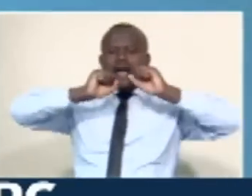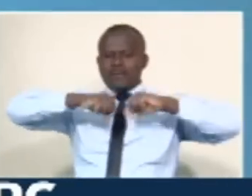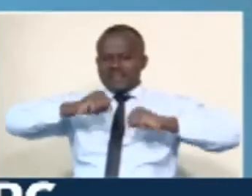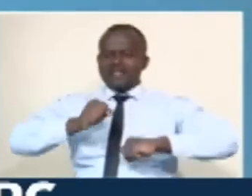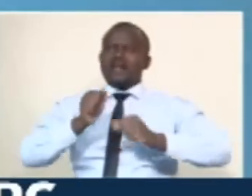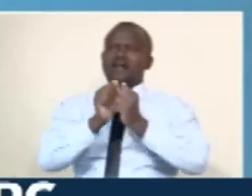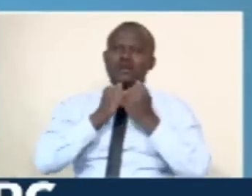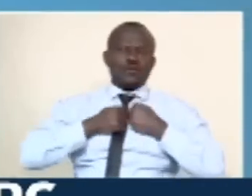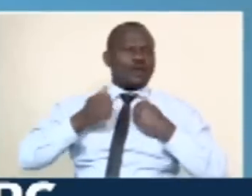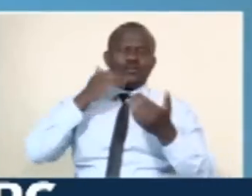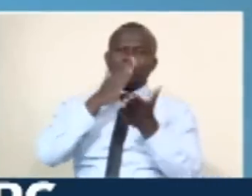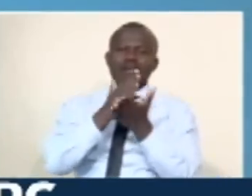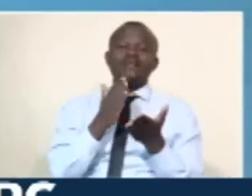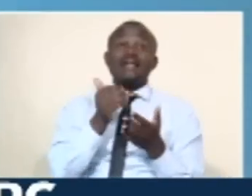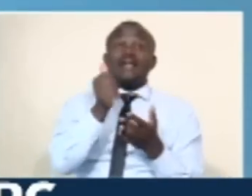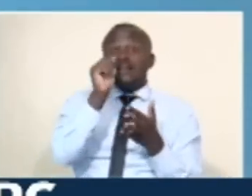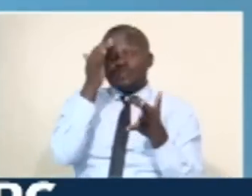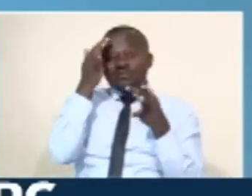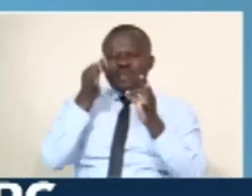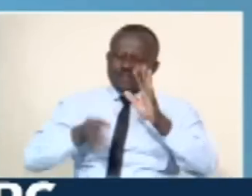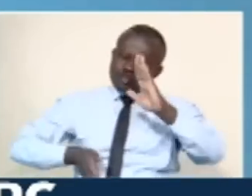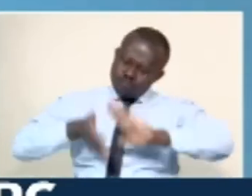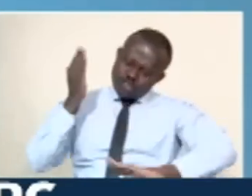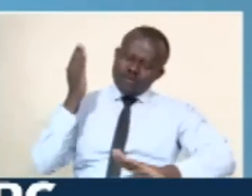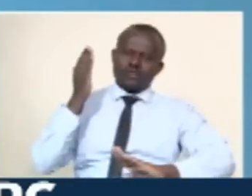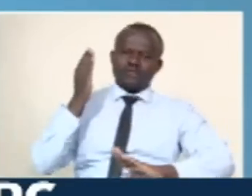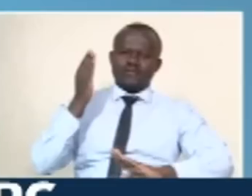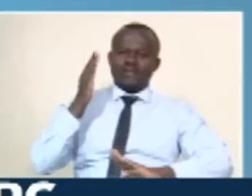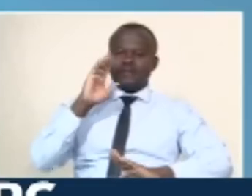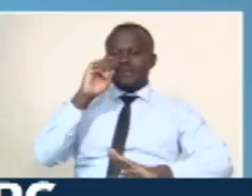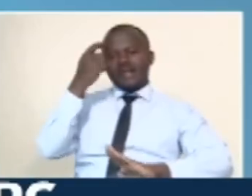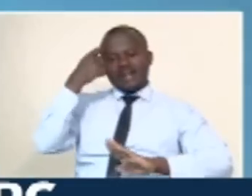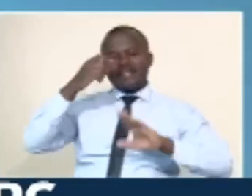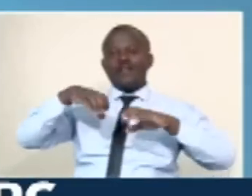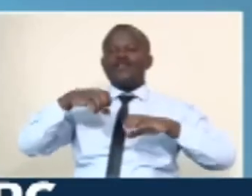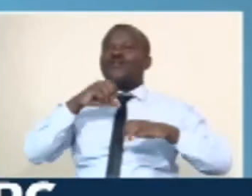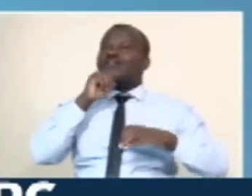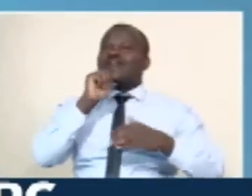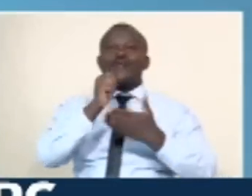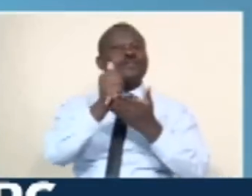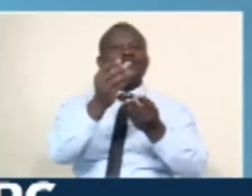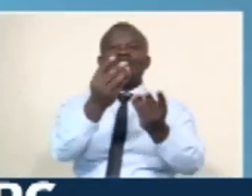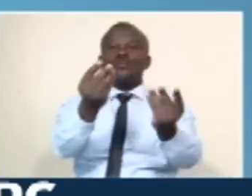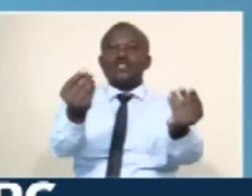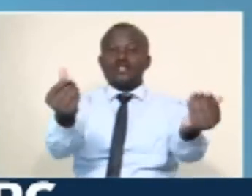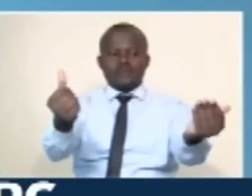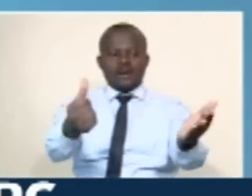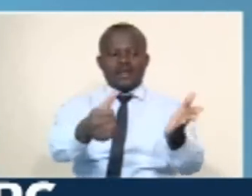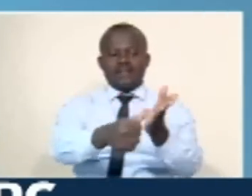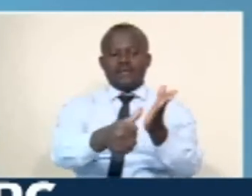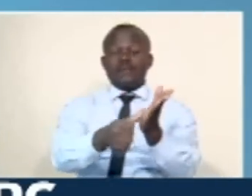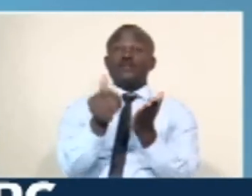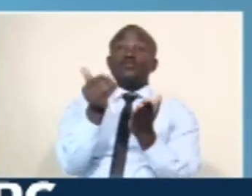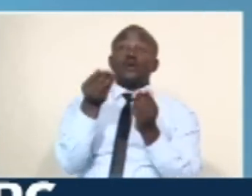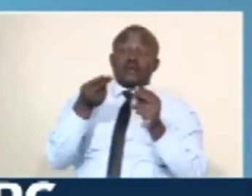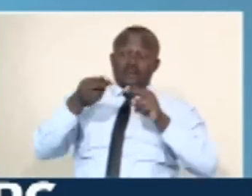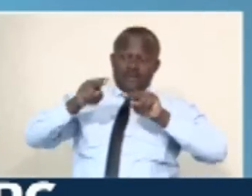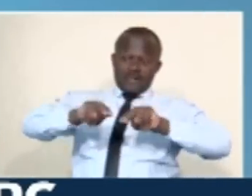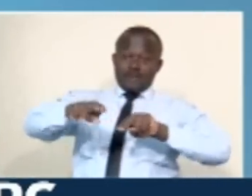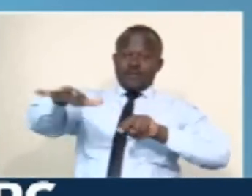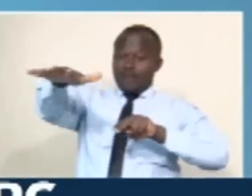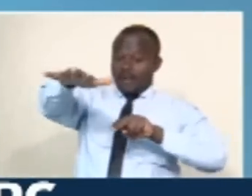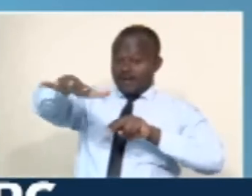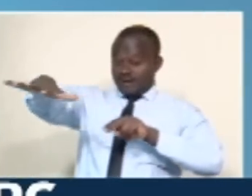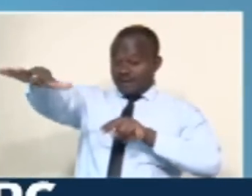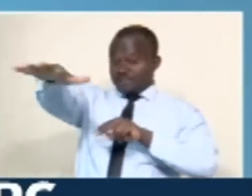turahagaritse, ibyo byose byo gufata ibyemezo by'akataraboneka ntacyo bikemura ku bibazo biri muri